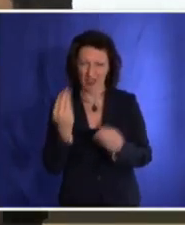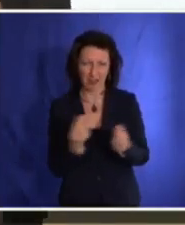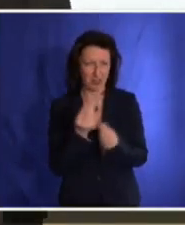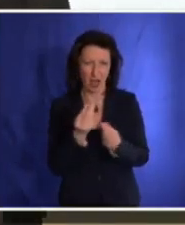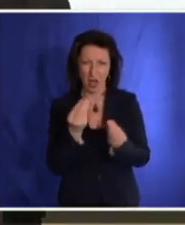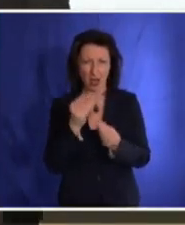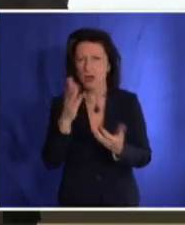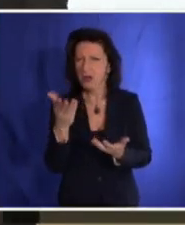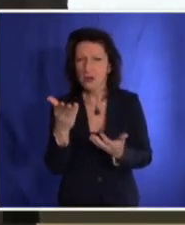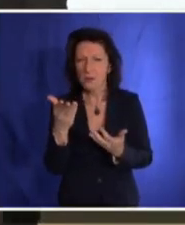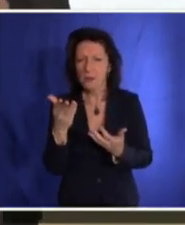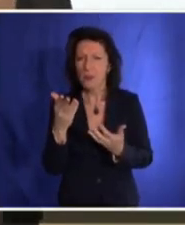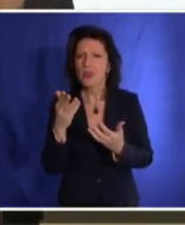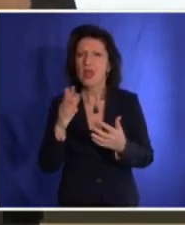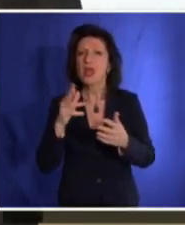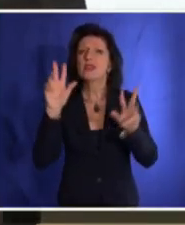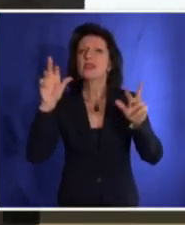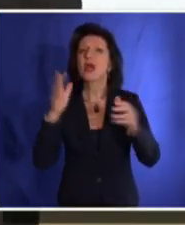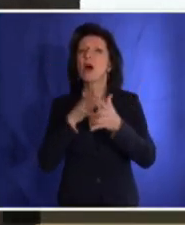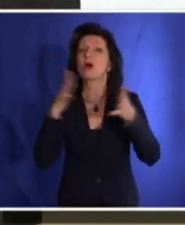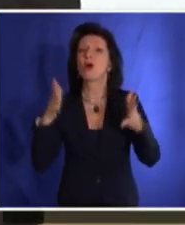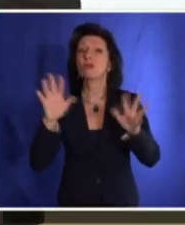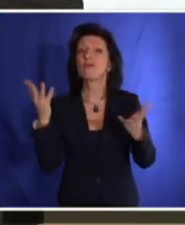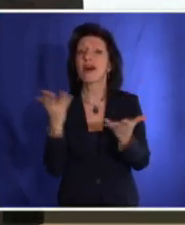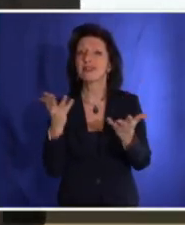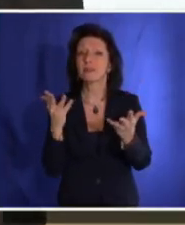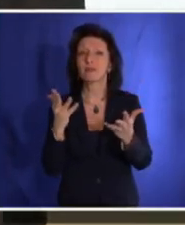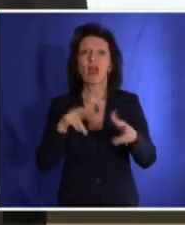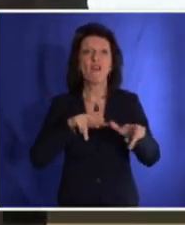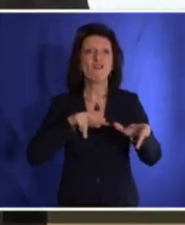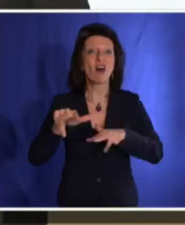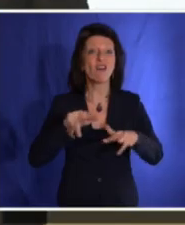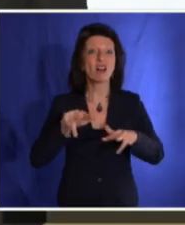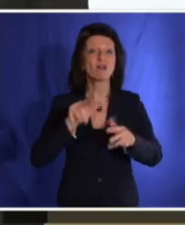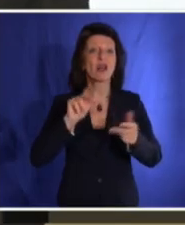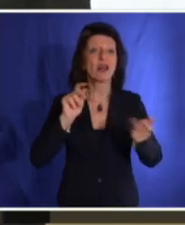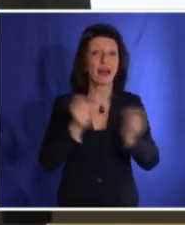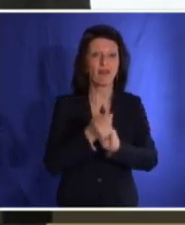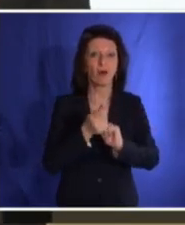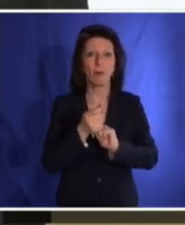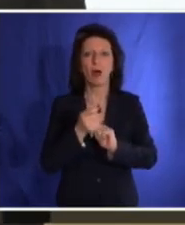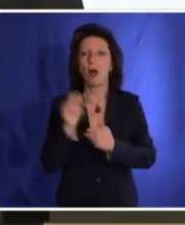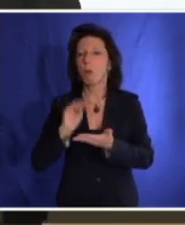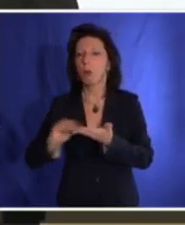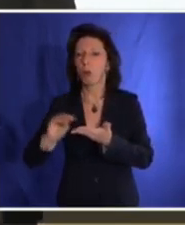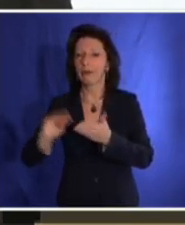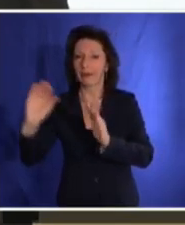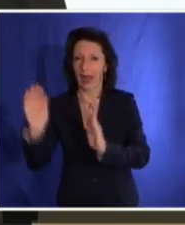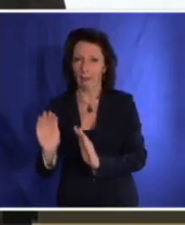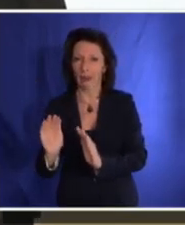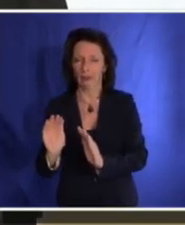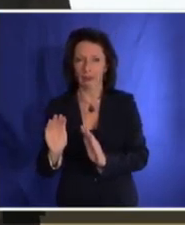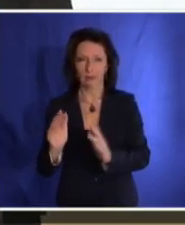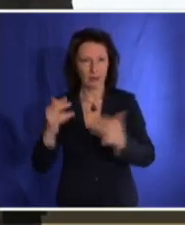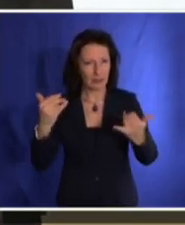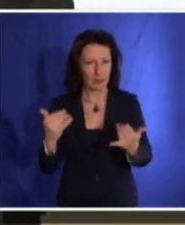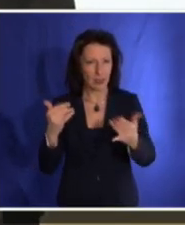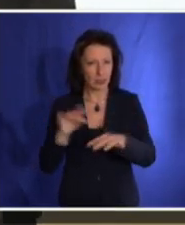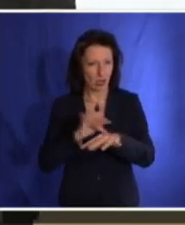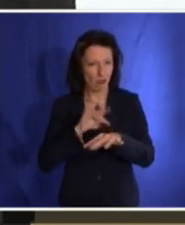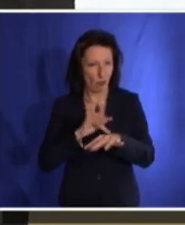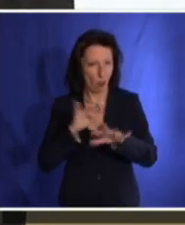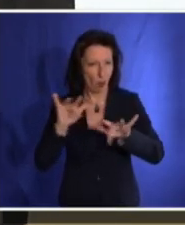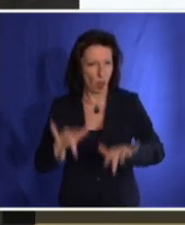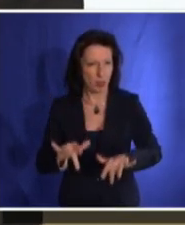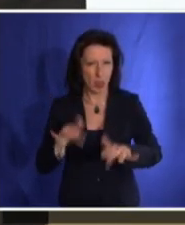also unser großes Thema, Verwaltungsreform, Bürokratieabbau. Es darf dieses Gefühl, das sich hier breit macht, dass schon keiner